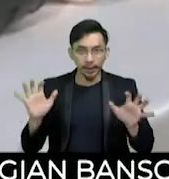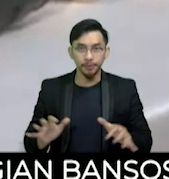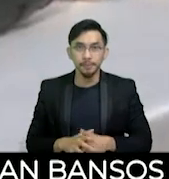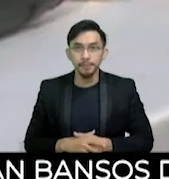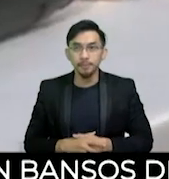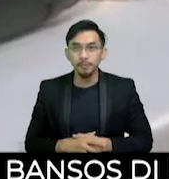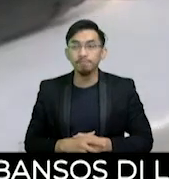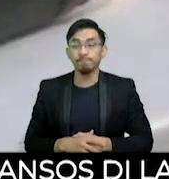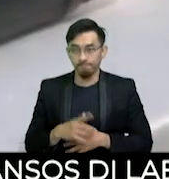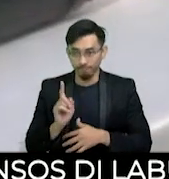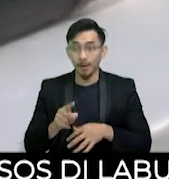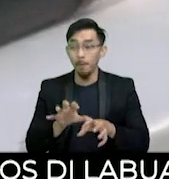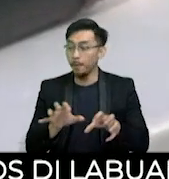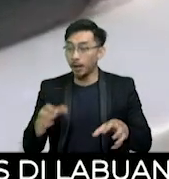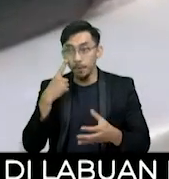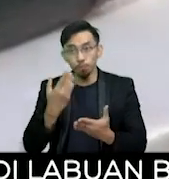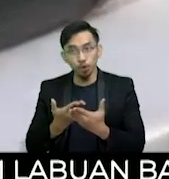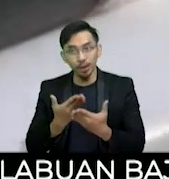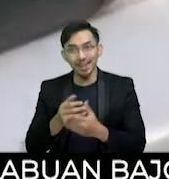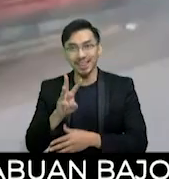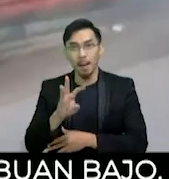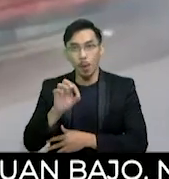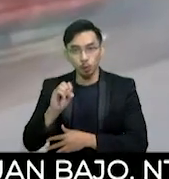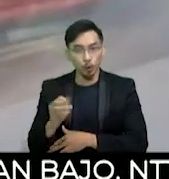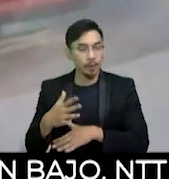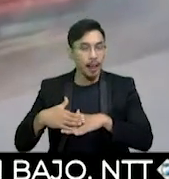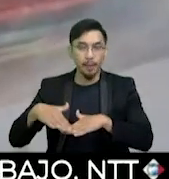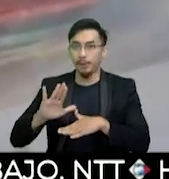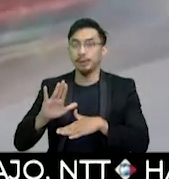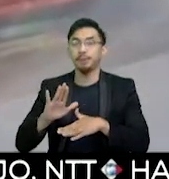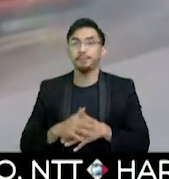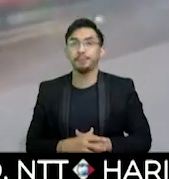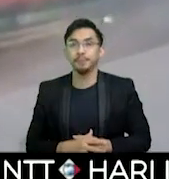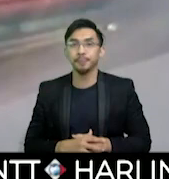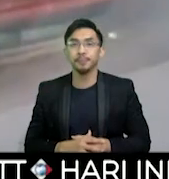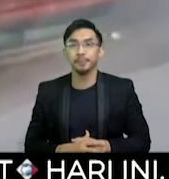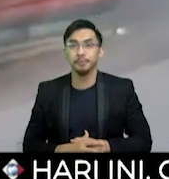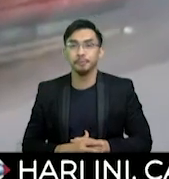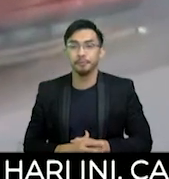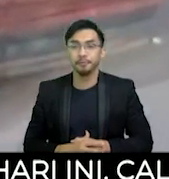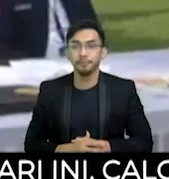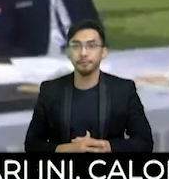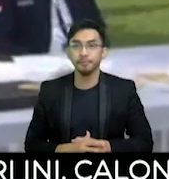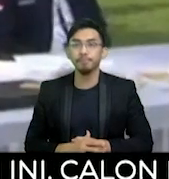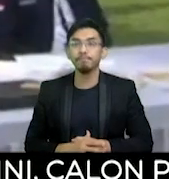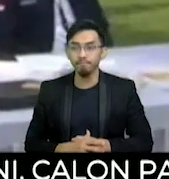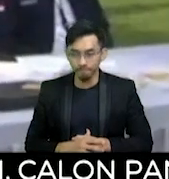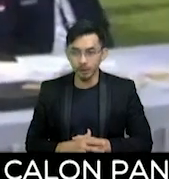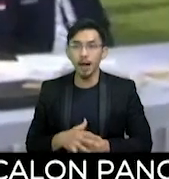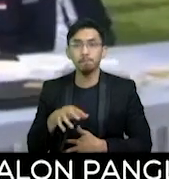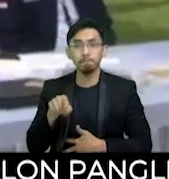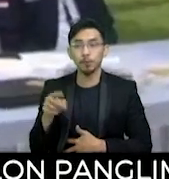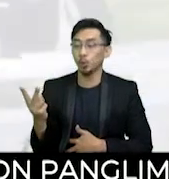Rp30 juta. Kedua residivis kasus narkotika ini mengaku mempelajari modus penipuan berkedok pinjaman online saat mereka mendekam di